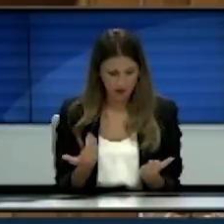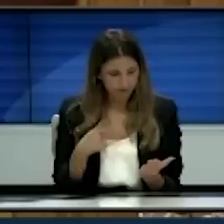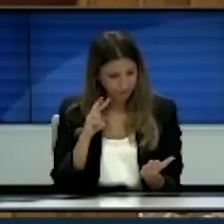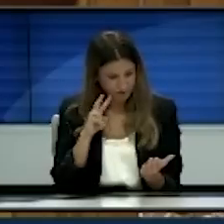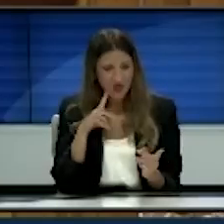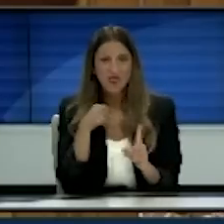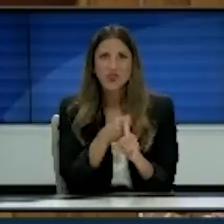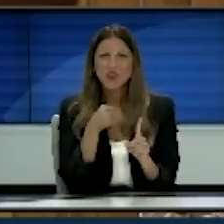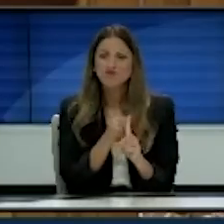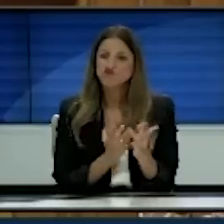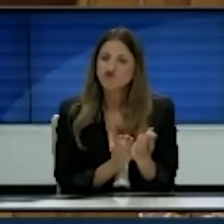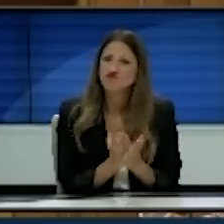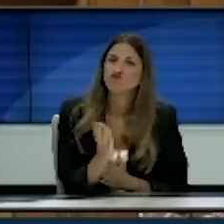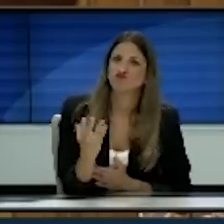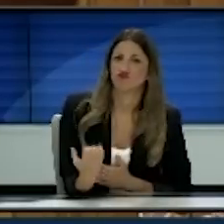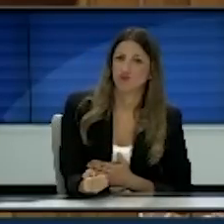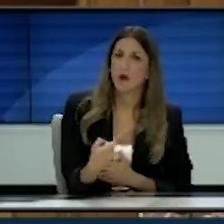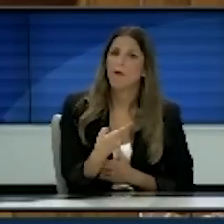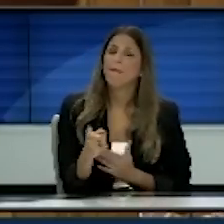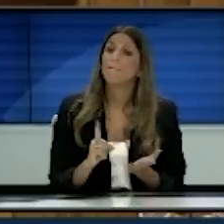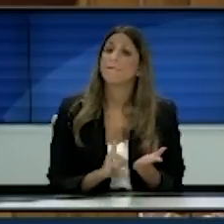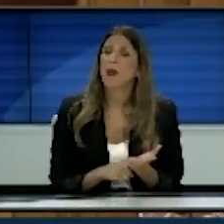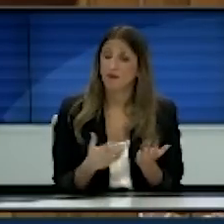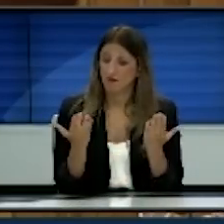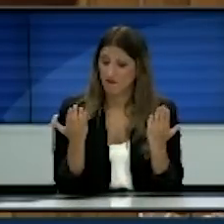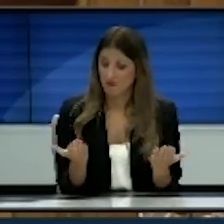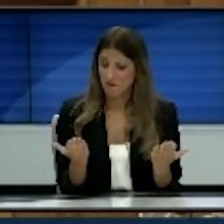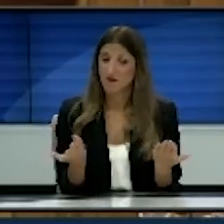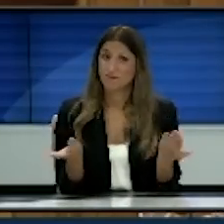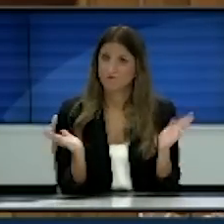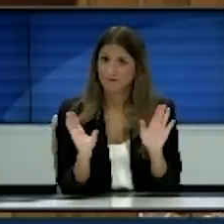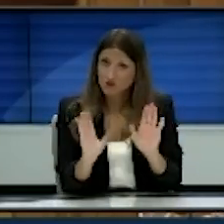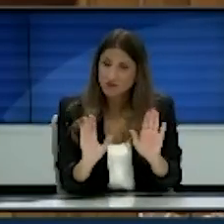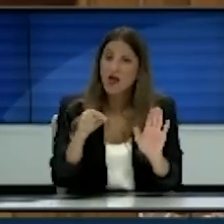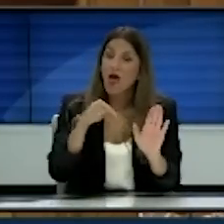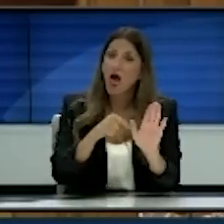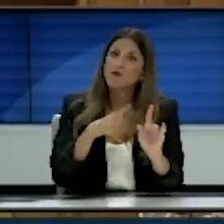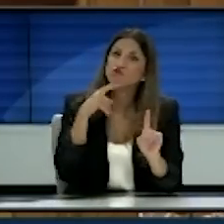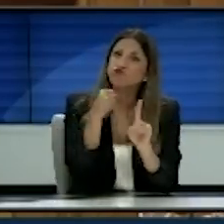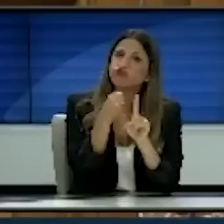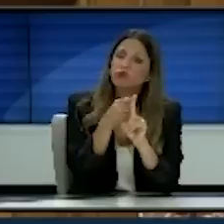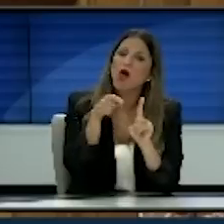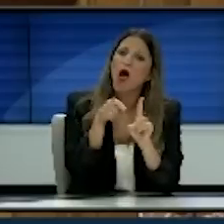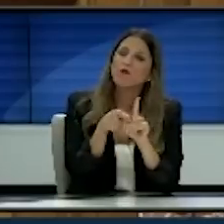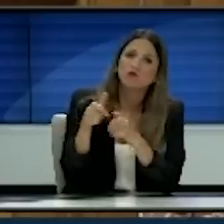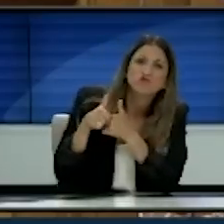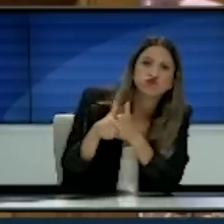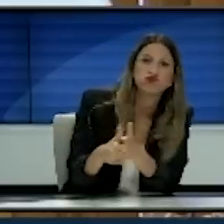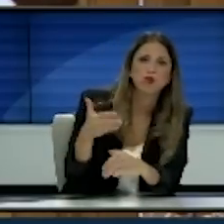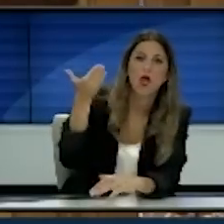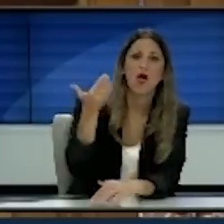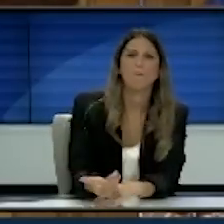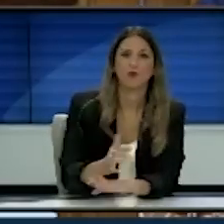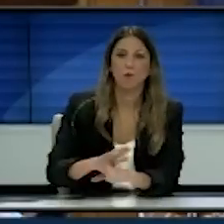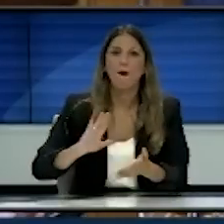είναι δίκαια, απαιτούμε να υλοποιήσετε τα δίκαια αιτήματά τους άμεσα. Τα καταθέτουμε στα